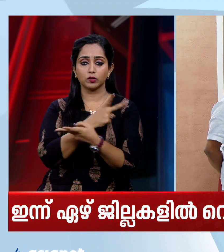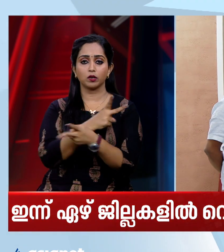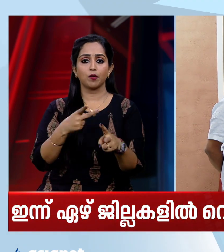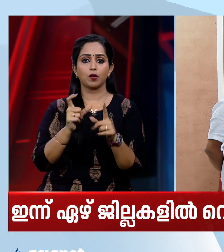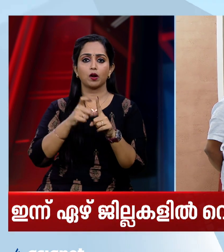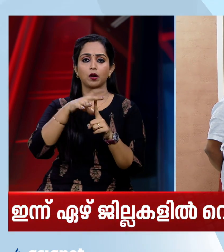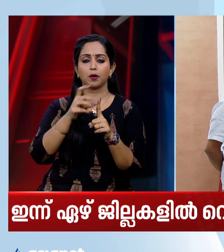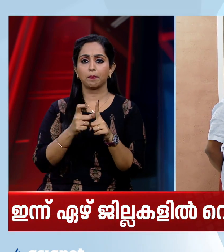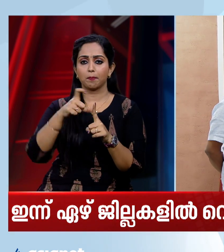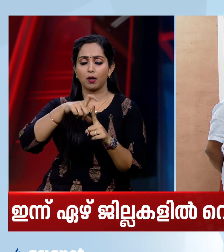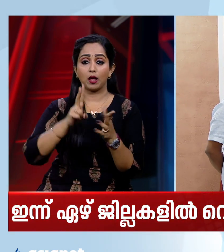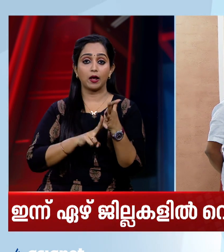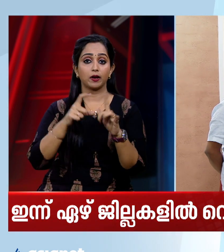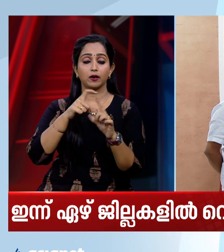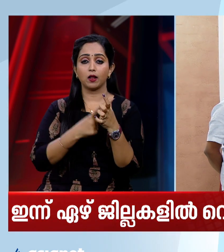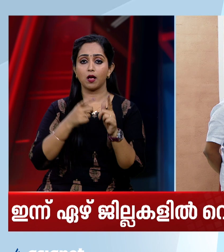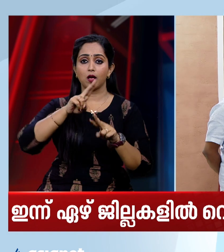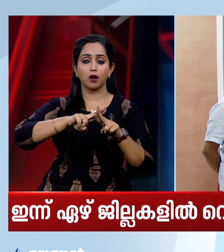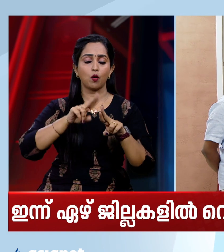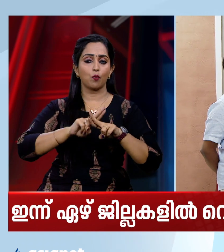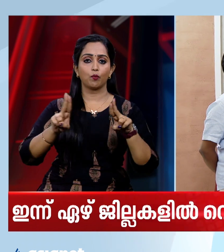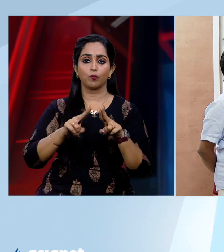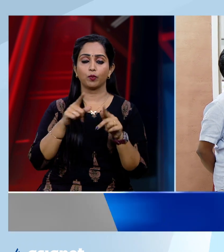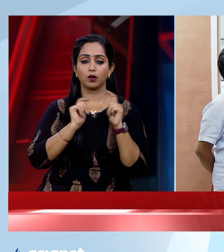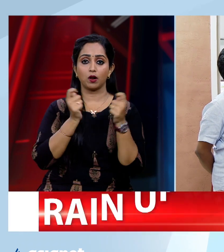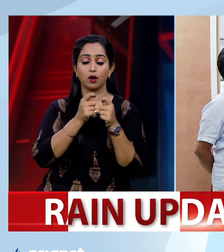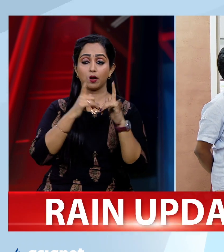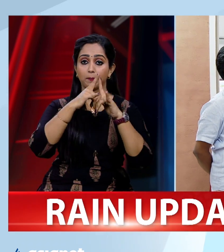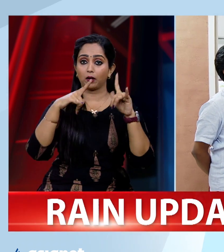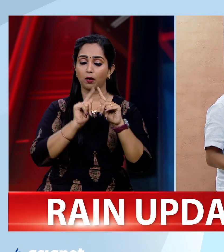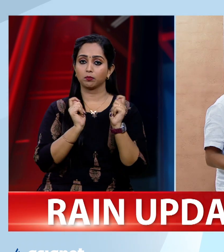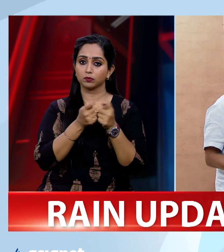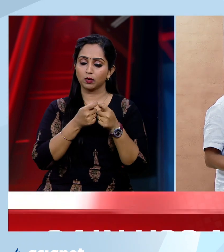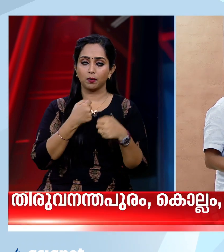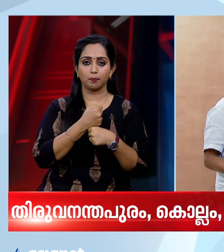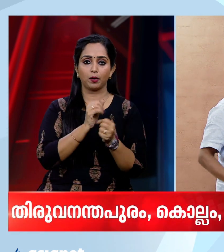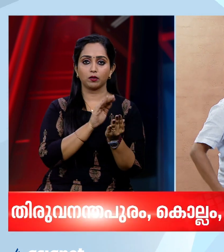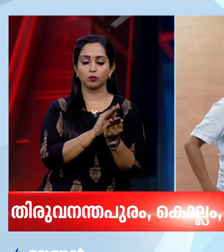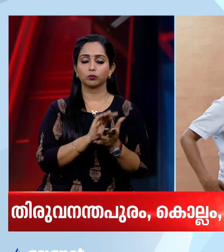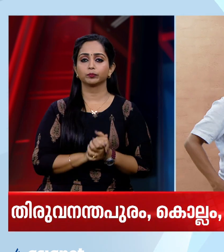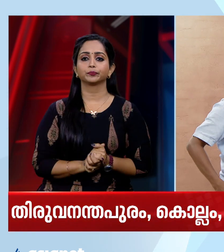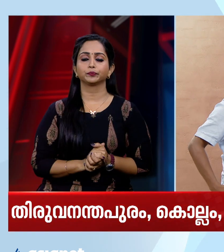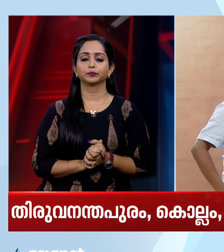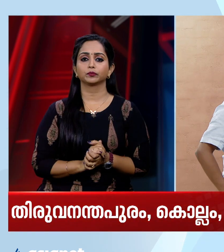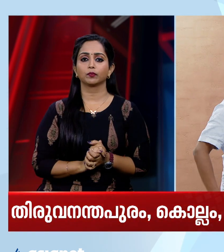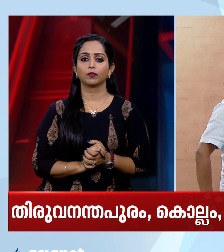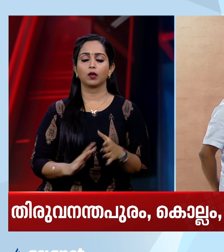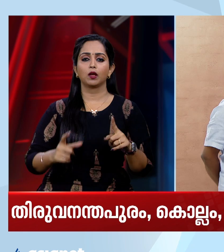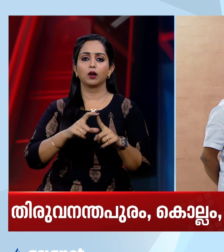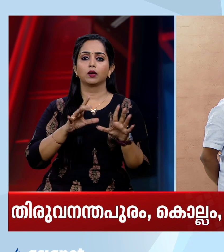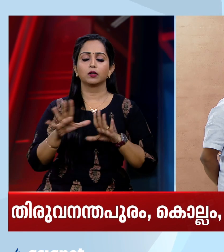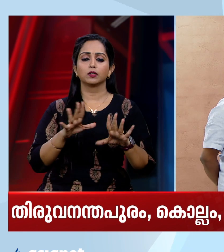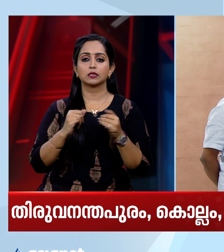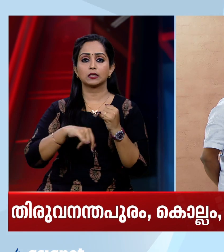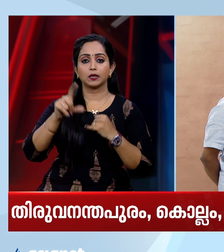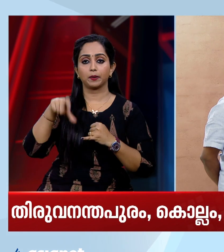അതുപോലെ തന്നെ NDRF എല്ലാ ഉദ്യോഗസ്ഥരെയും ഉൾപ്പെടുത്തിക്കൊണ്ടുള്ള പ്രത്യേക കൺട്രോൾ റൂം ആരംഭിച്ചിരിക്കുന്നു. ഇപ്പോൾ നമ്മളോടൊപ്പം ദുരന്ത നിവാരണ അതോറിറ്റിയുടെ മെമ്പർ